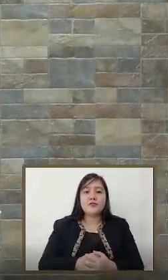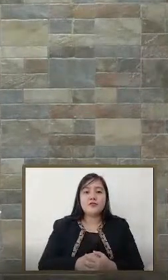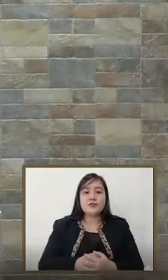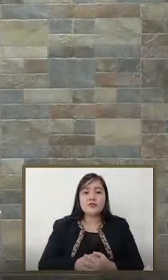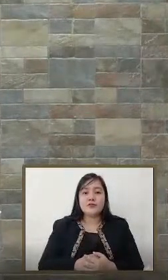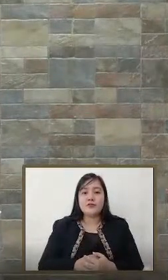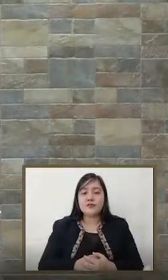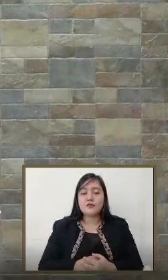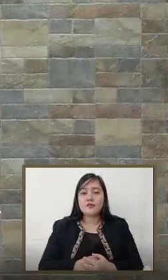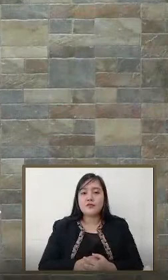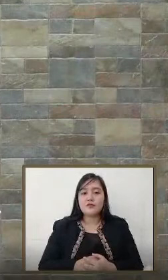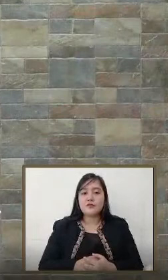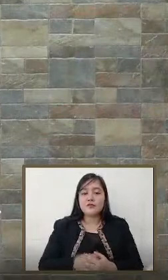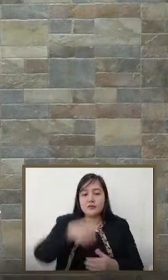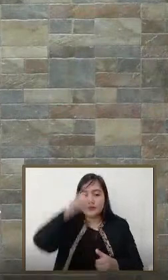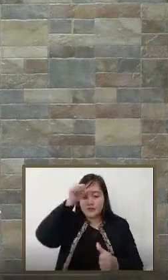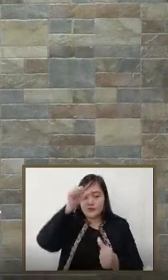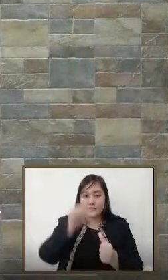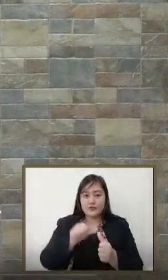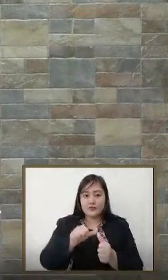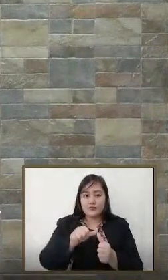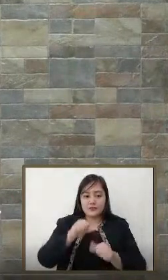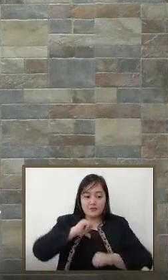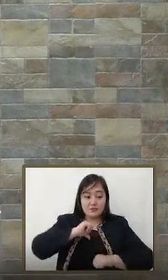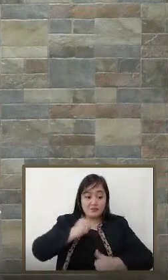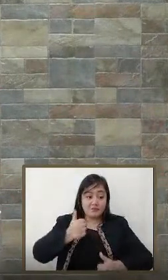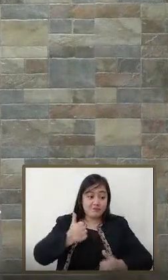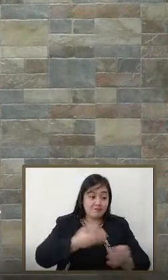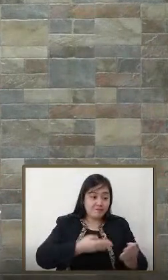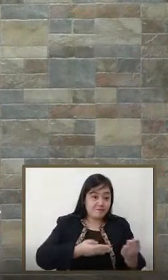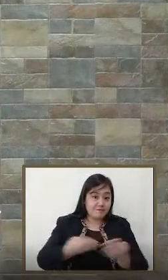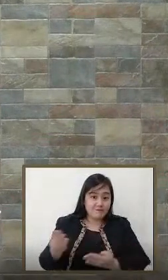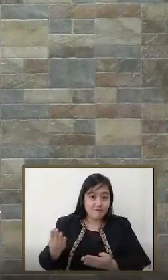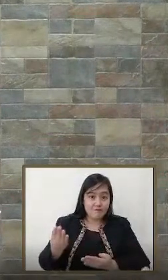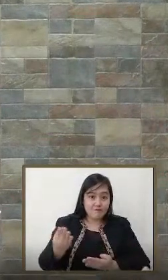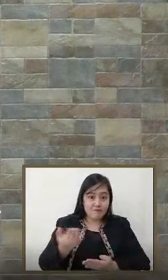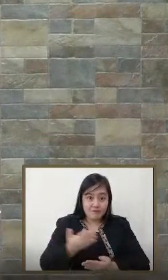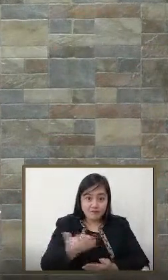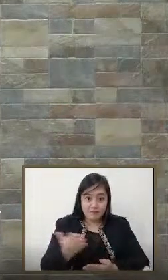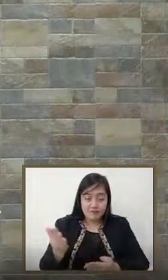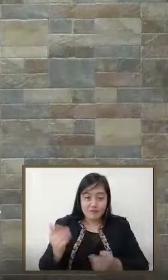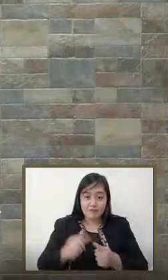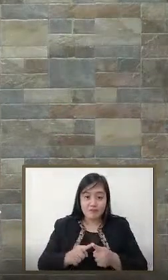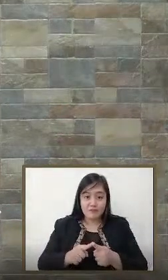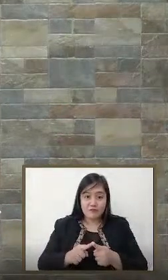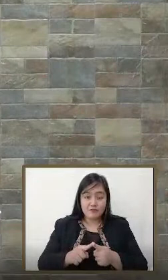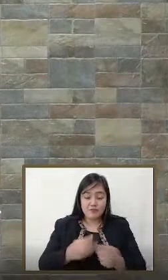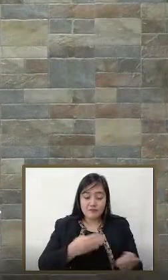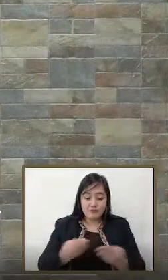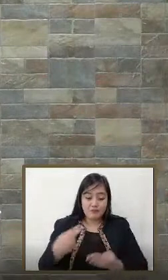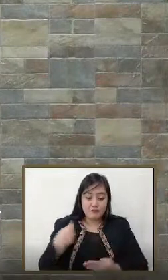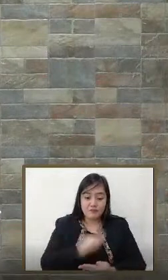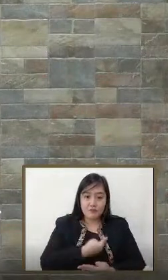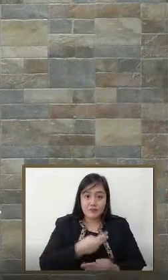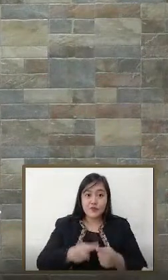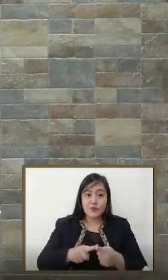You see? Remember that pride will bring you somewhere. Where? Destruction.